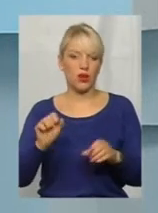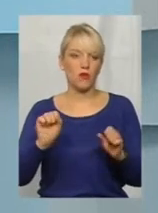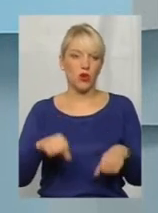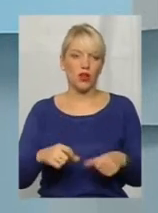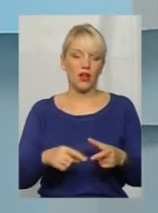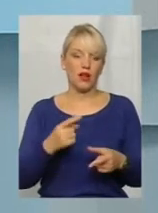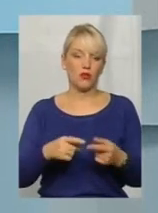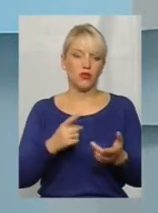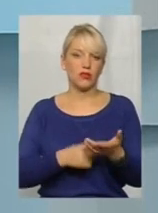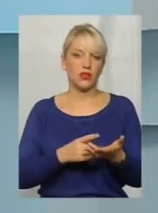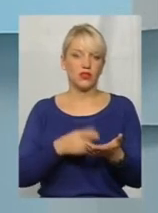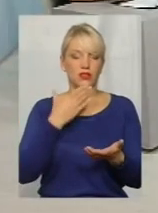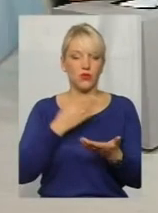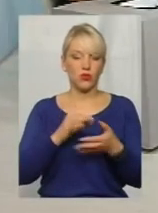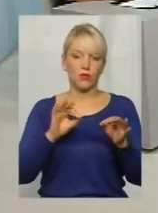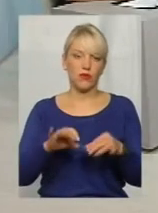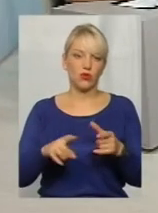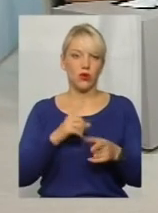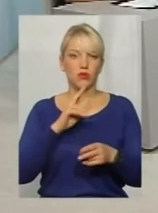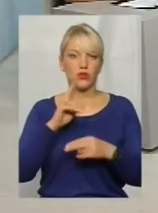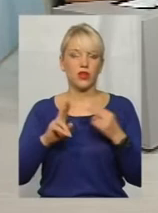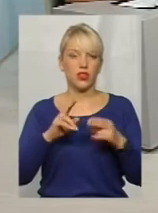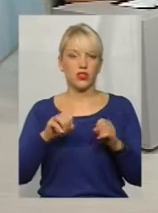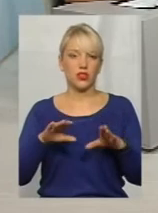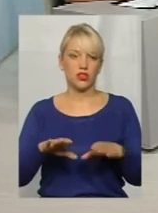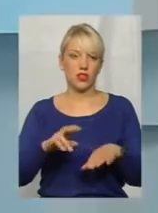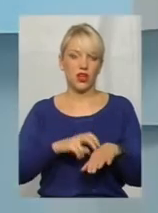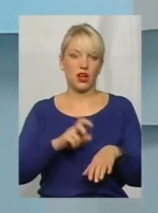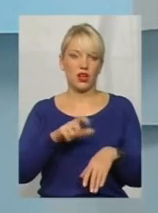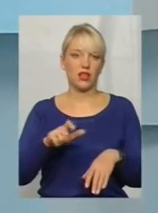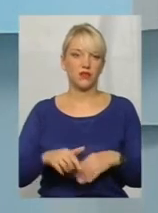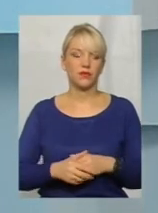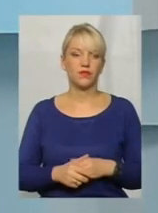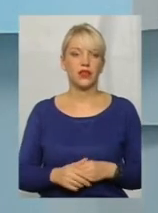або довести свою там правоту, або оскаржити рішення лікарів?